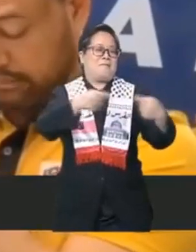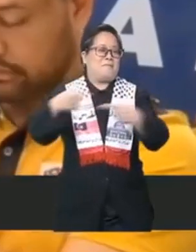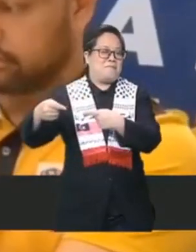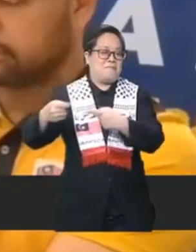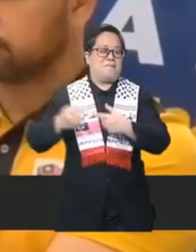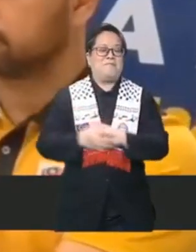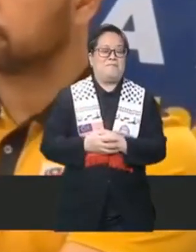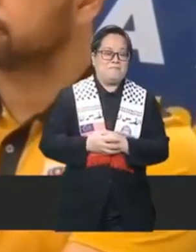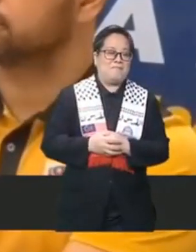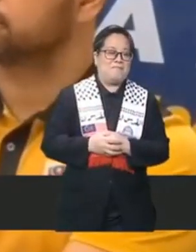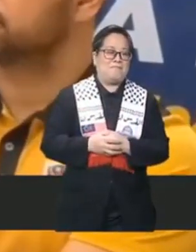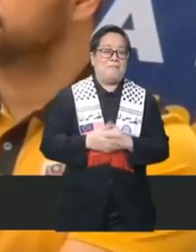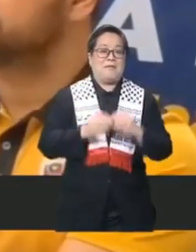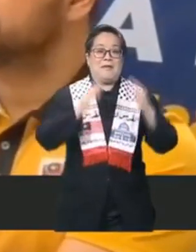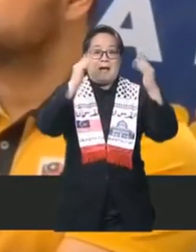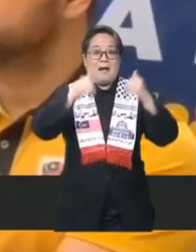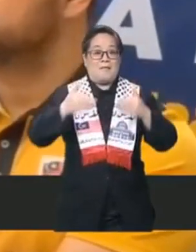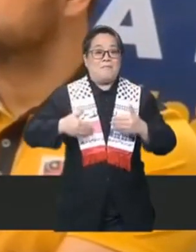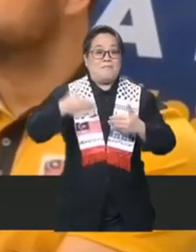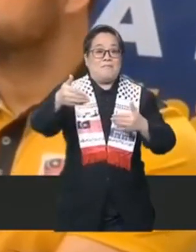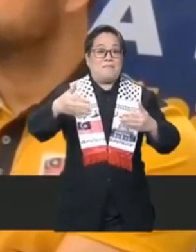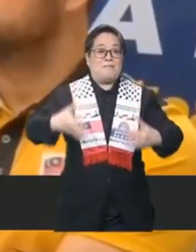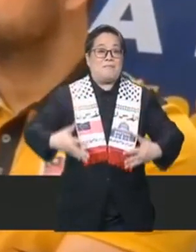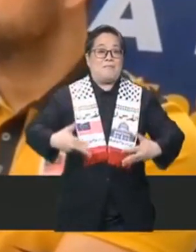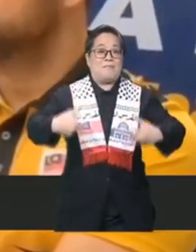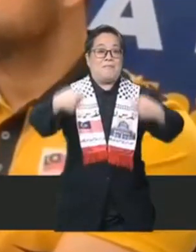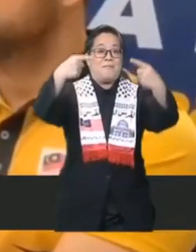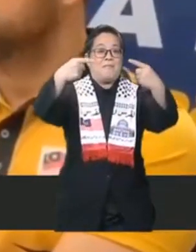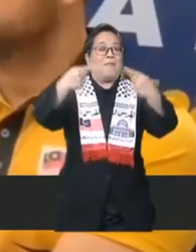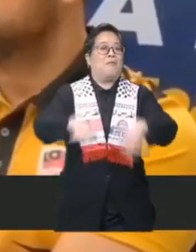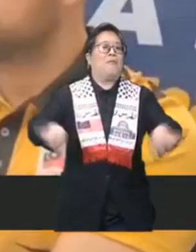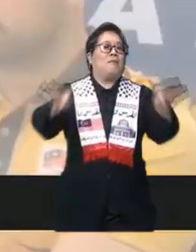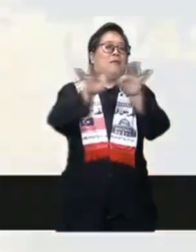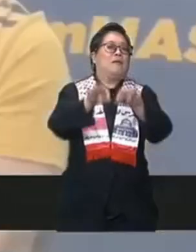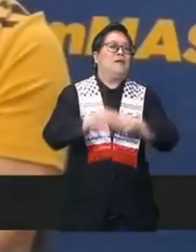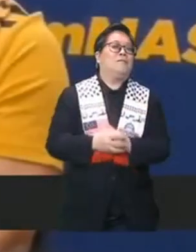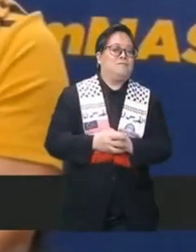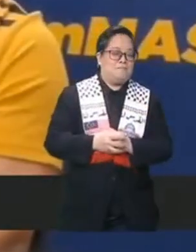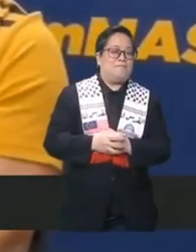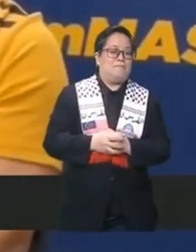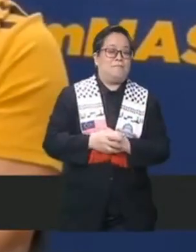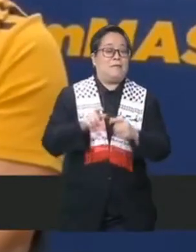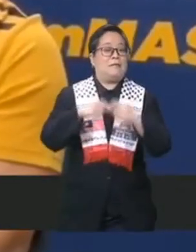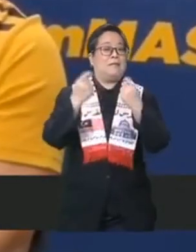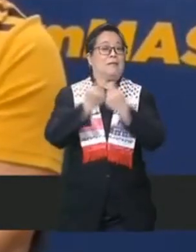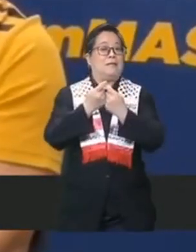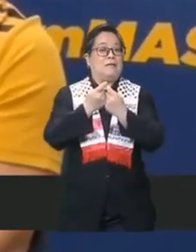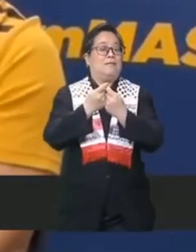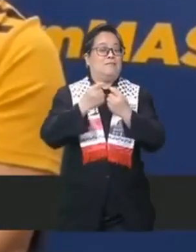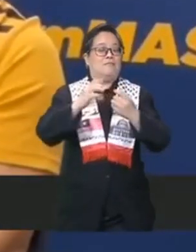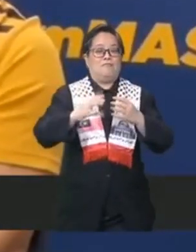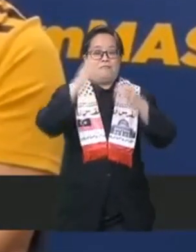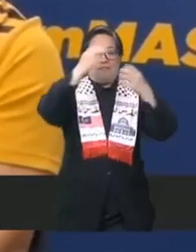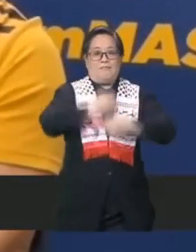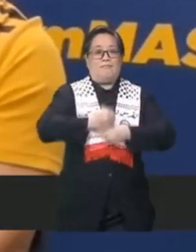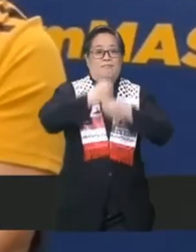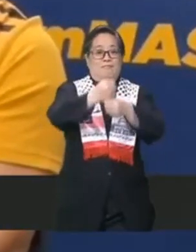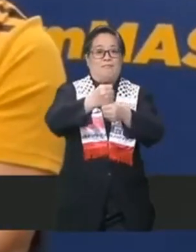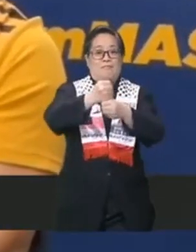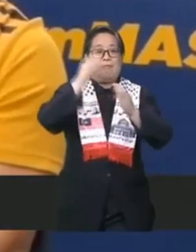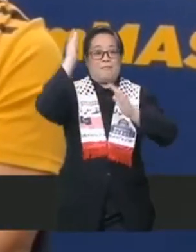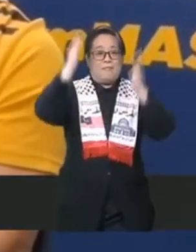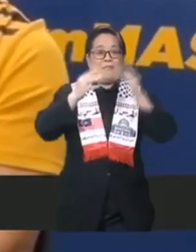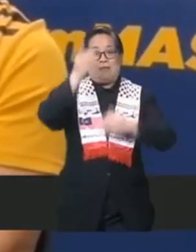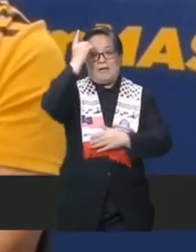harap bila di pusingan kalah mati nanti itu sangat penting. Sementara itu, Ketua Kontinjen Negara CDM Datuk Hamidin Mohamad